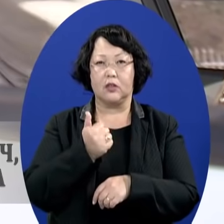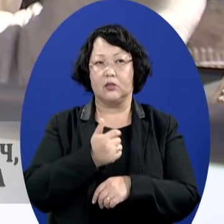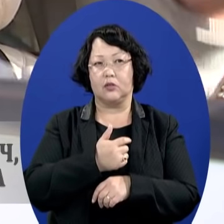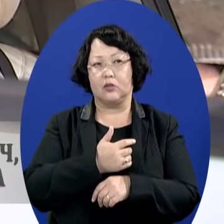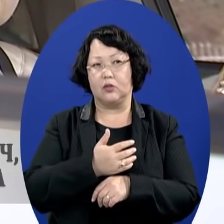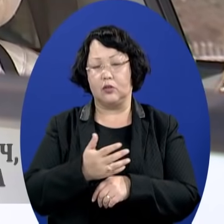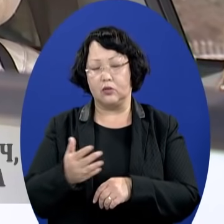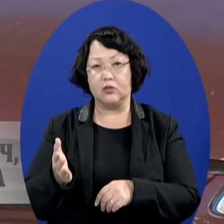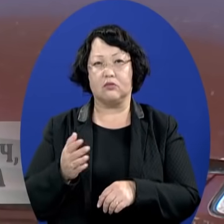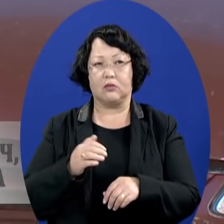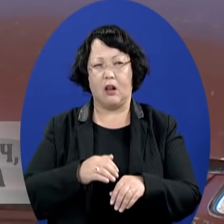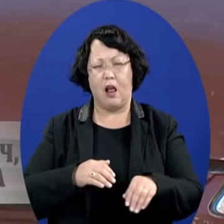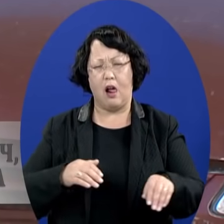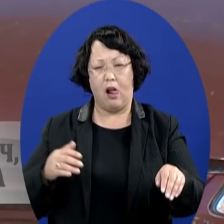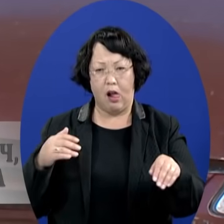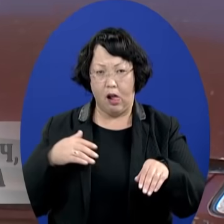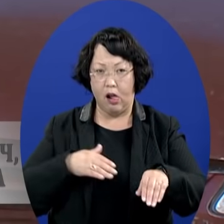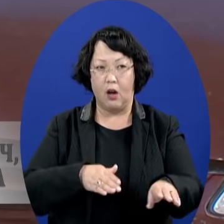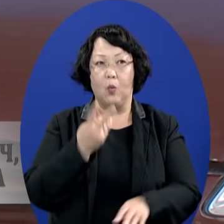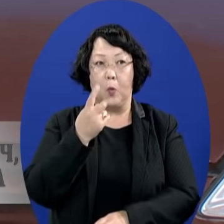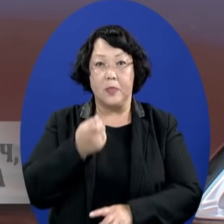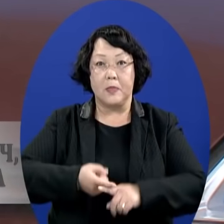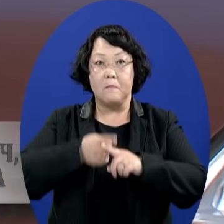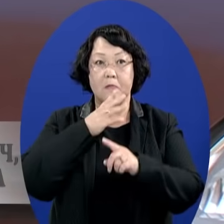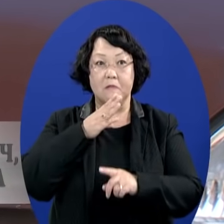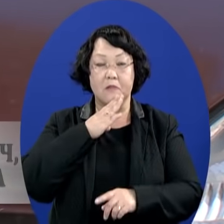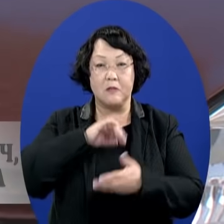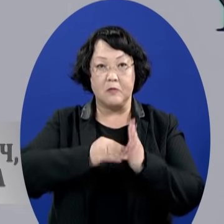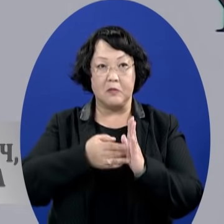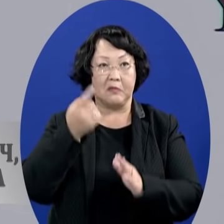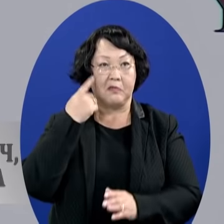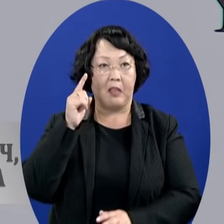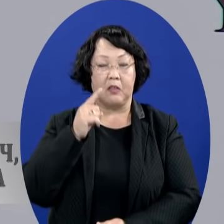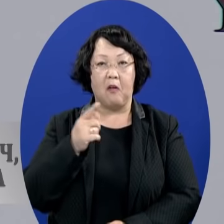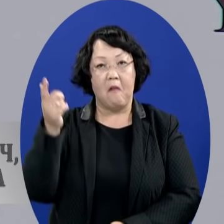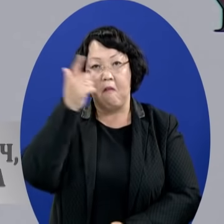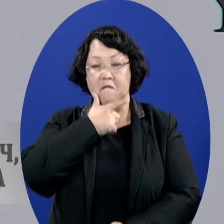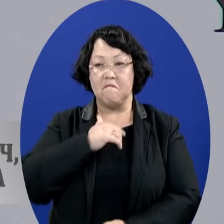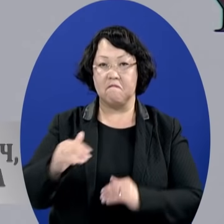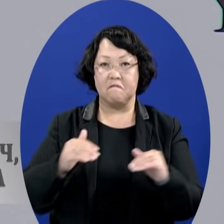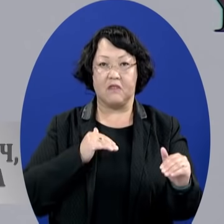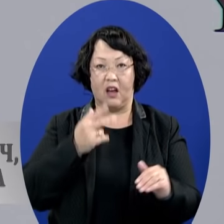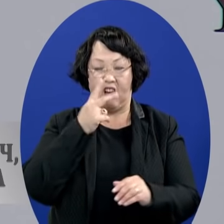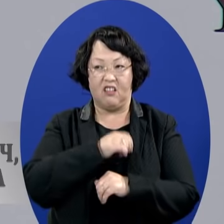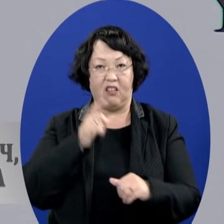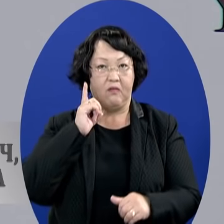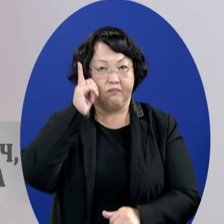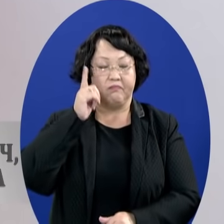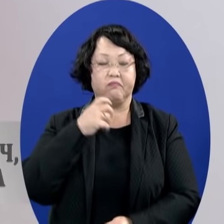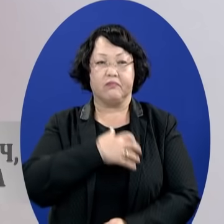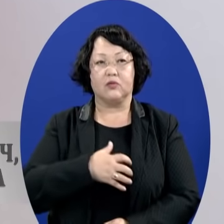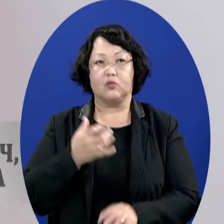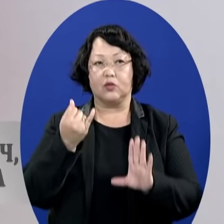эндээс очирсан тэгэл одоо орчих. Үн нэмэхээр төлөвлөж байгаа учраас зохиомол хомсдол үүсгэлээ гэж иргэд үзэж байна. Өнгөрсөн 6 дугаар сараас хойш Орсын албаны